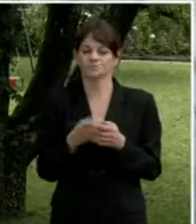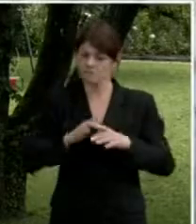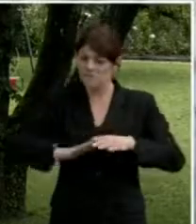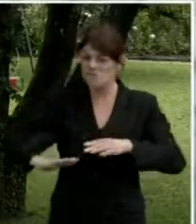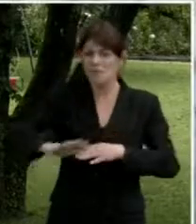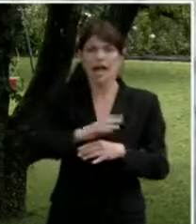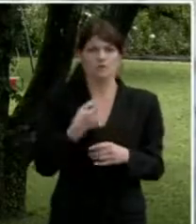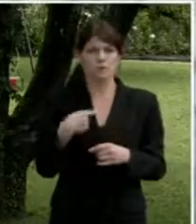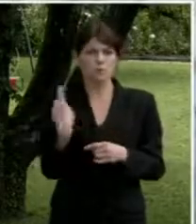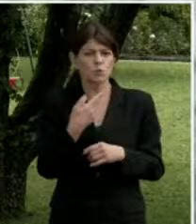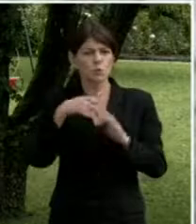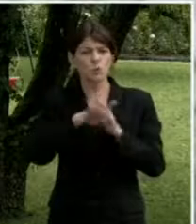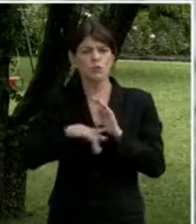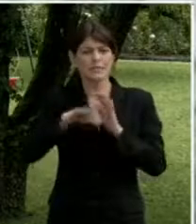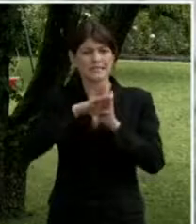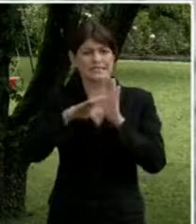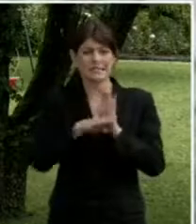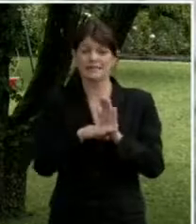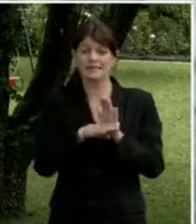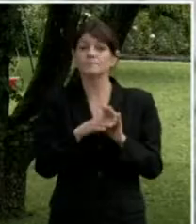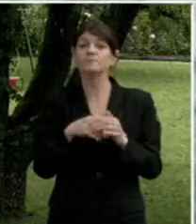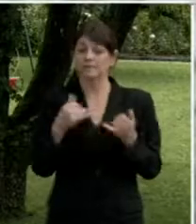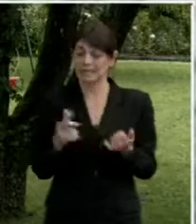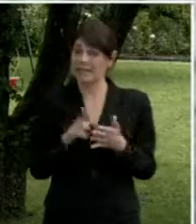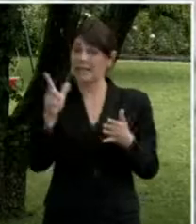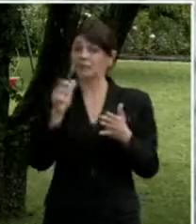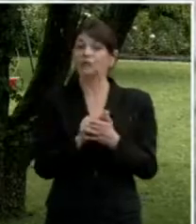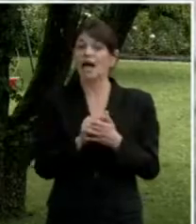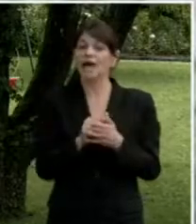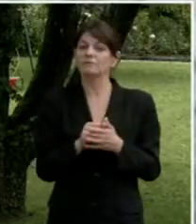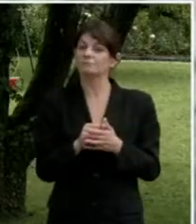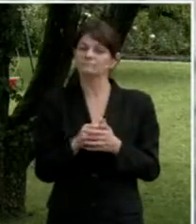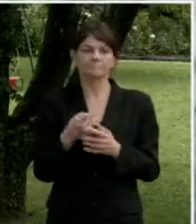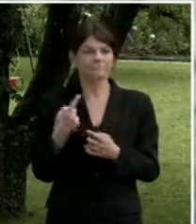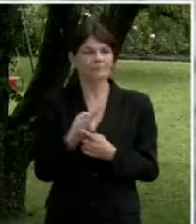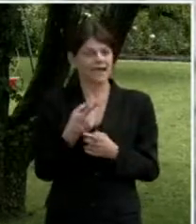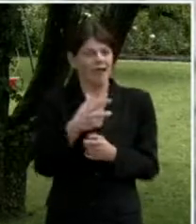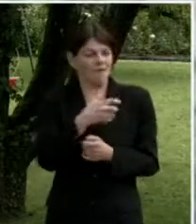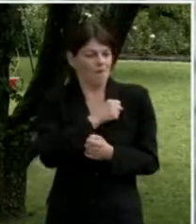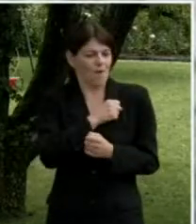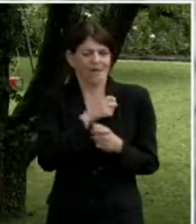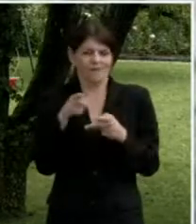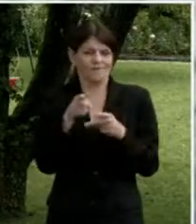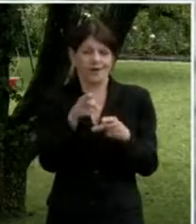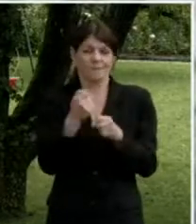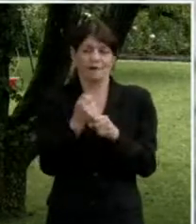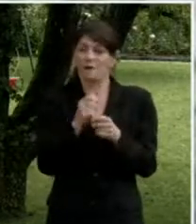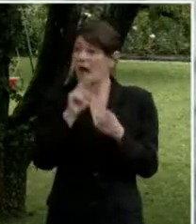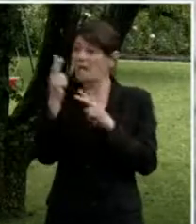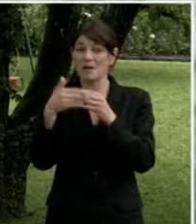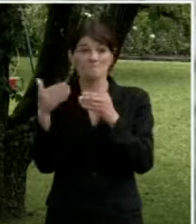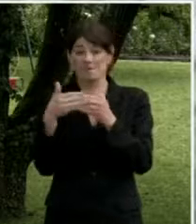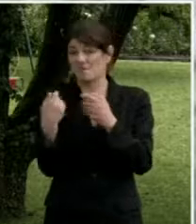unseres Grundgesetzes hat Liechtenstein einen beispiellos erfolgreichen Weg hinter sich.